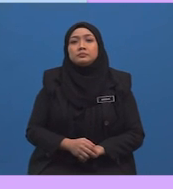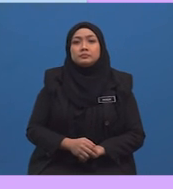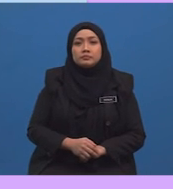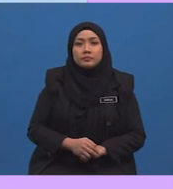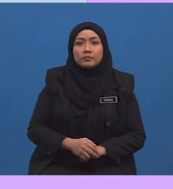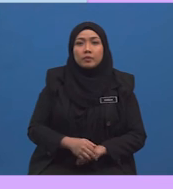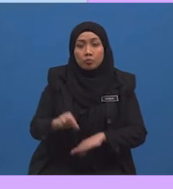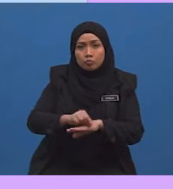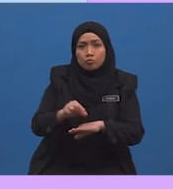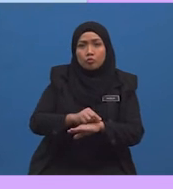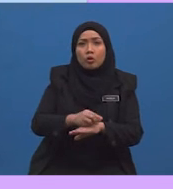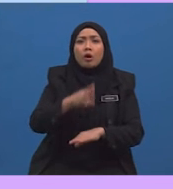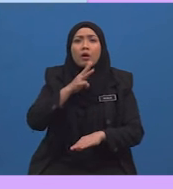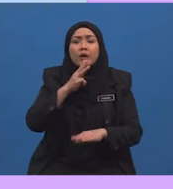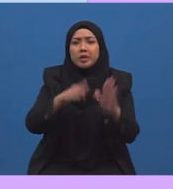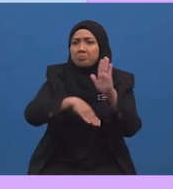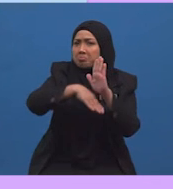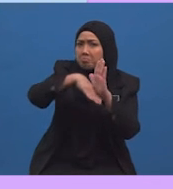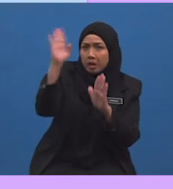penggunaan sumber air secara berlebihan,